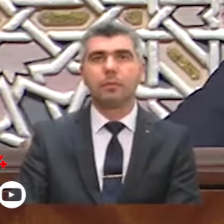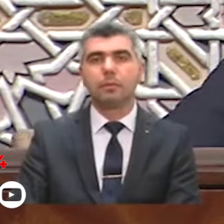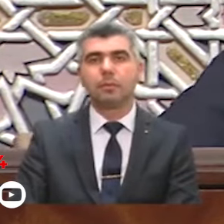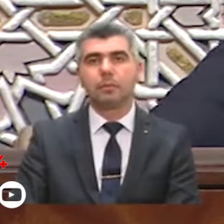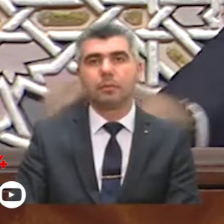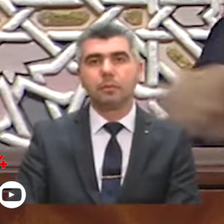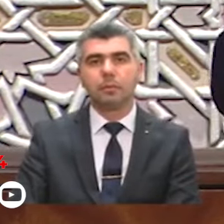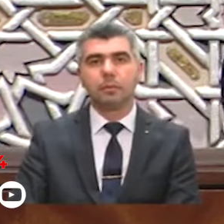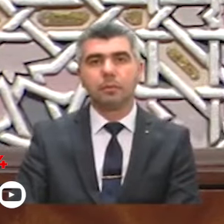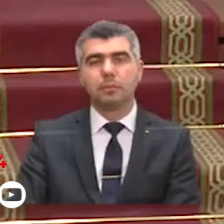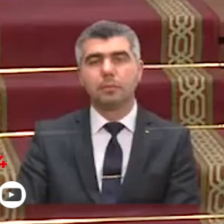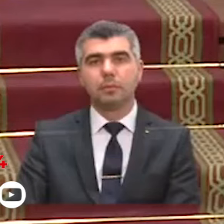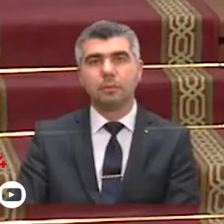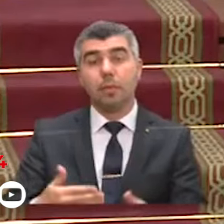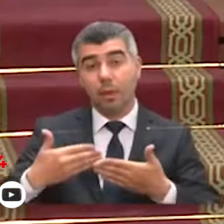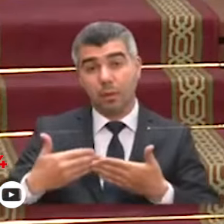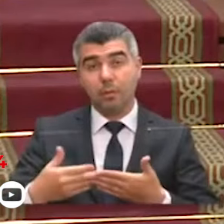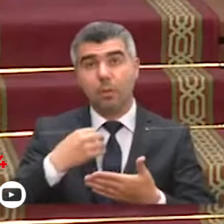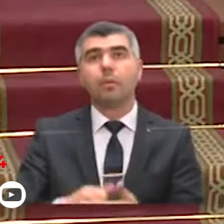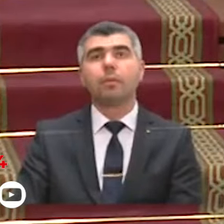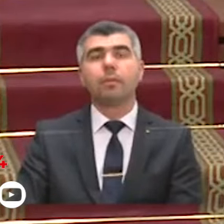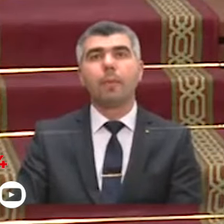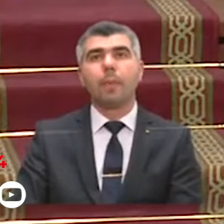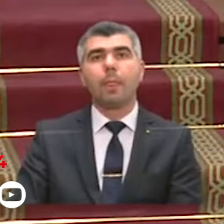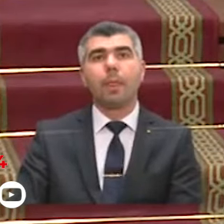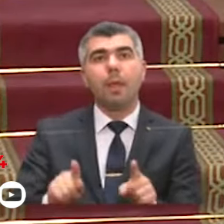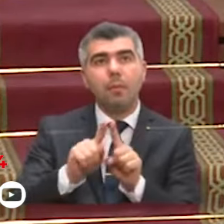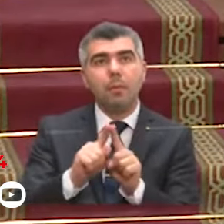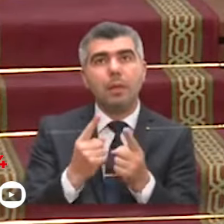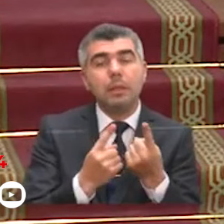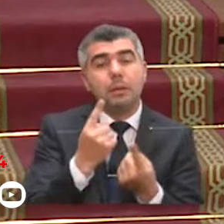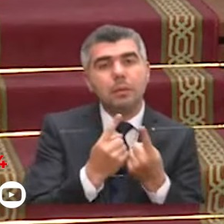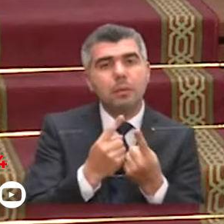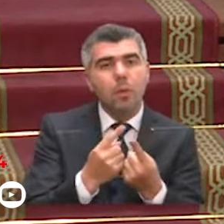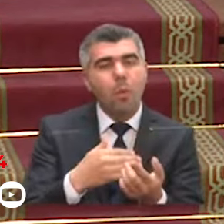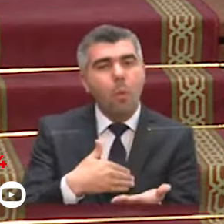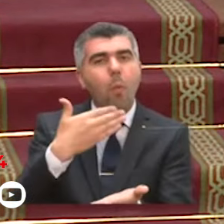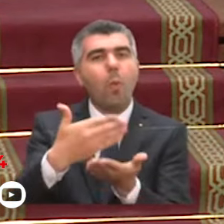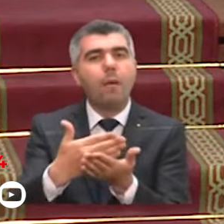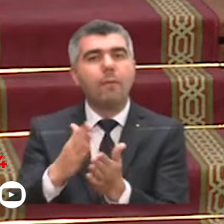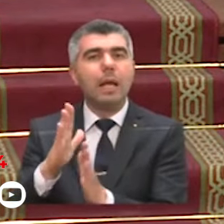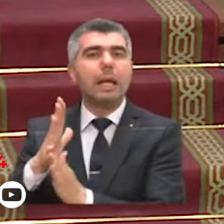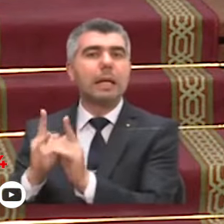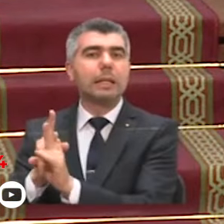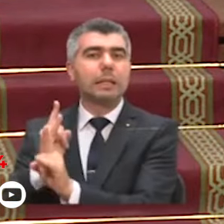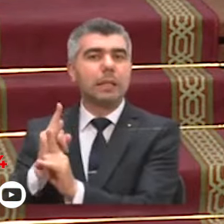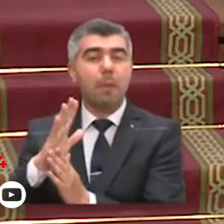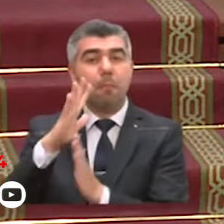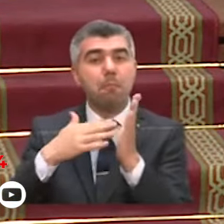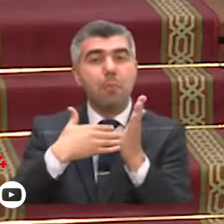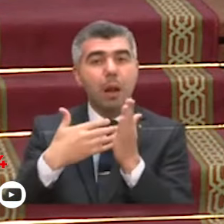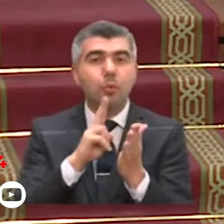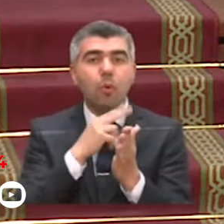نائبه. الان جيتوا كتقولوا بان عملتوا قطيعه مع الماضي، وكل ما ورد في البرنامج الحكومي هو